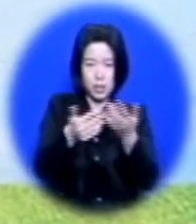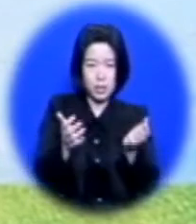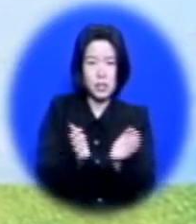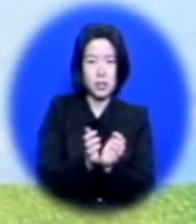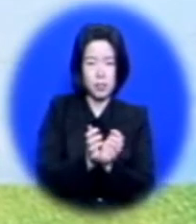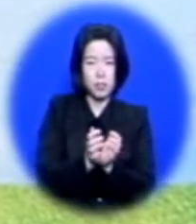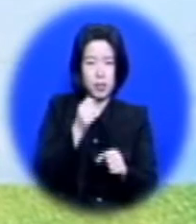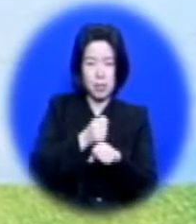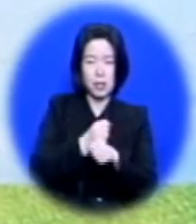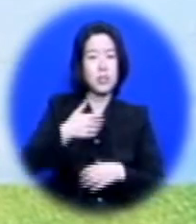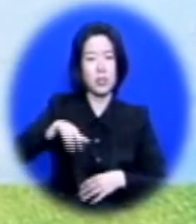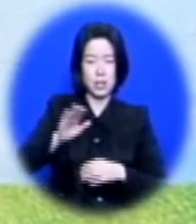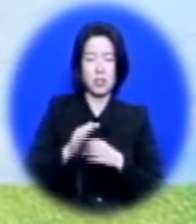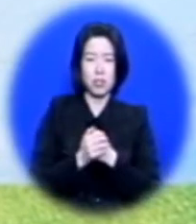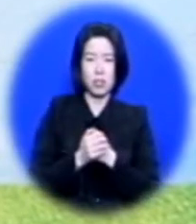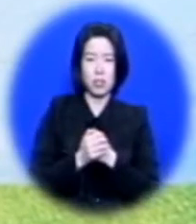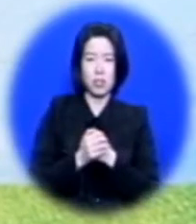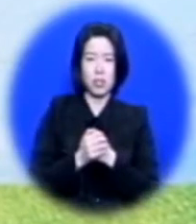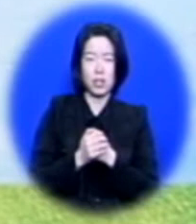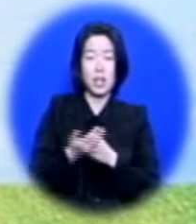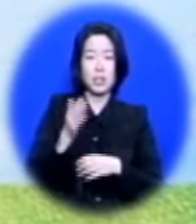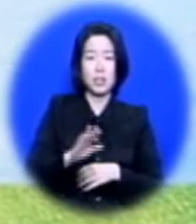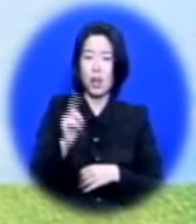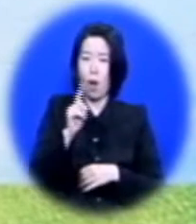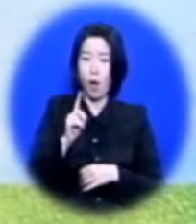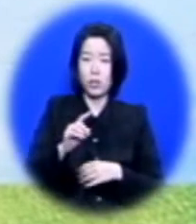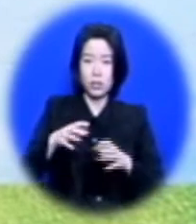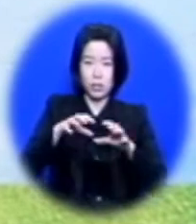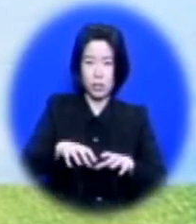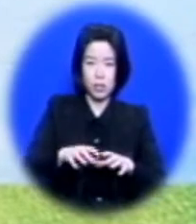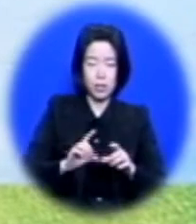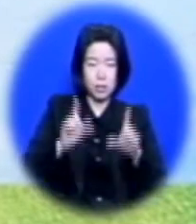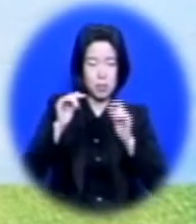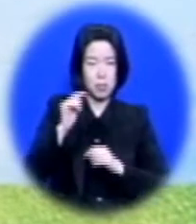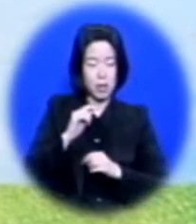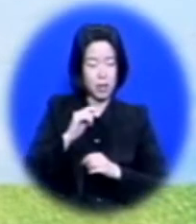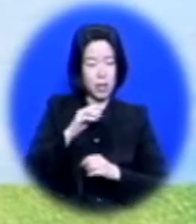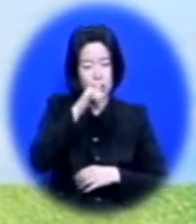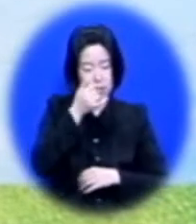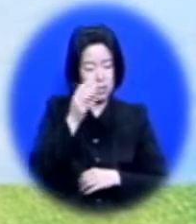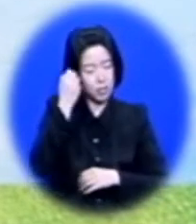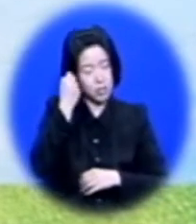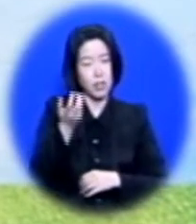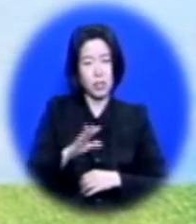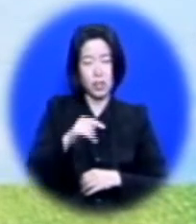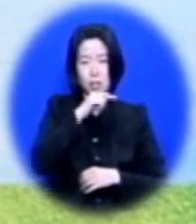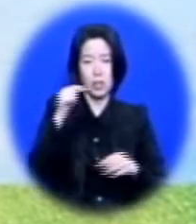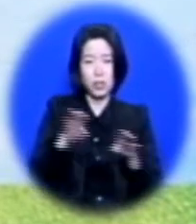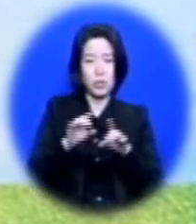구성해서 같습니다 그런데 어느 마을에 먹는데 주일이 되었습니다